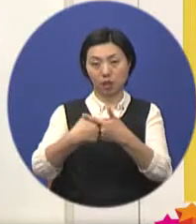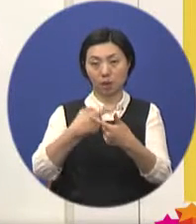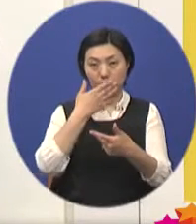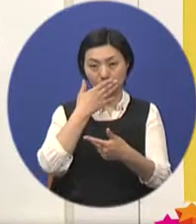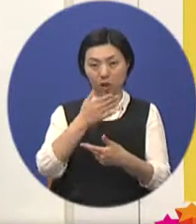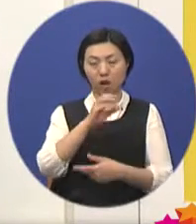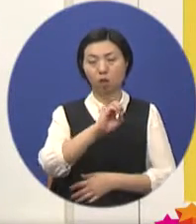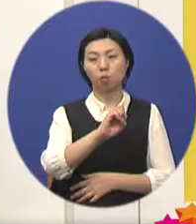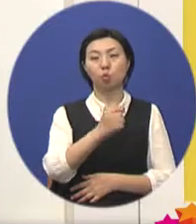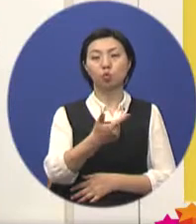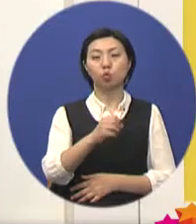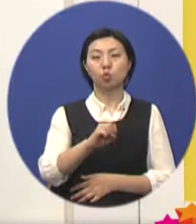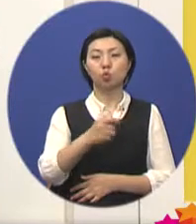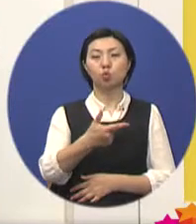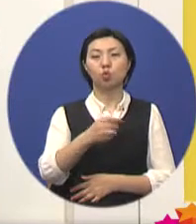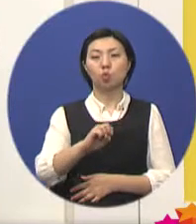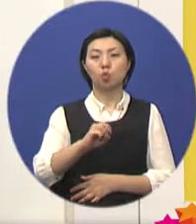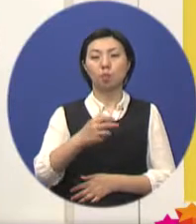분은